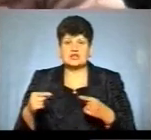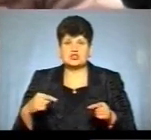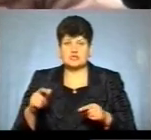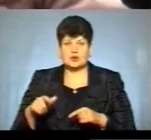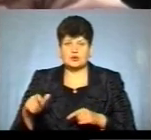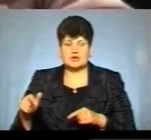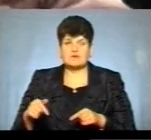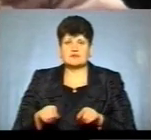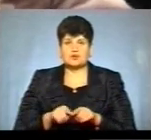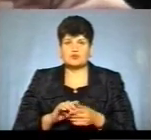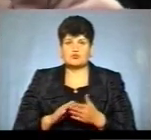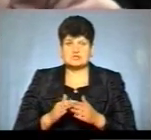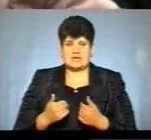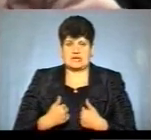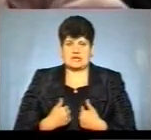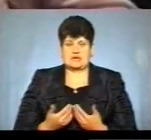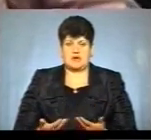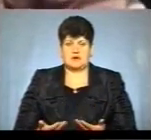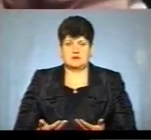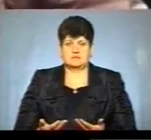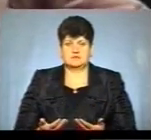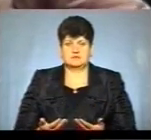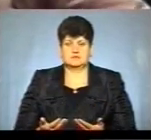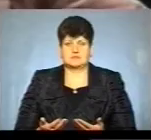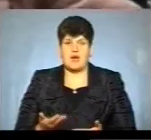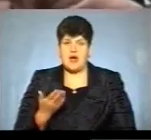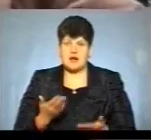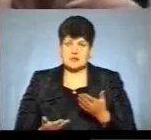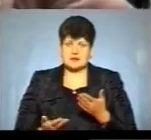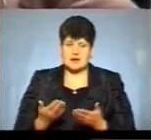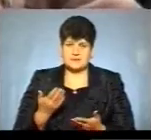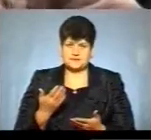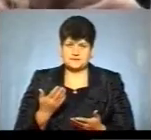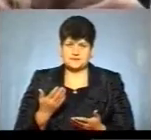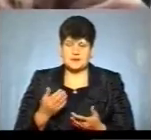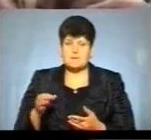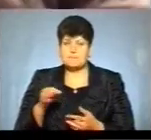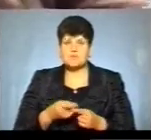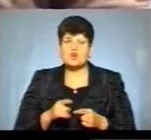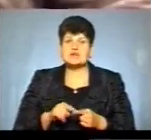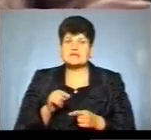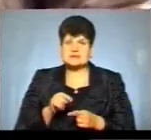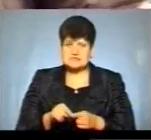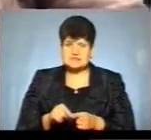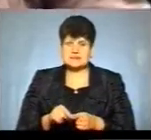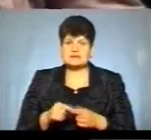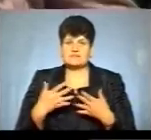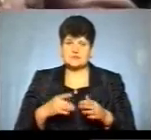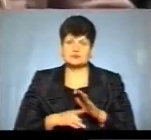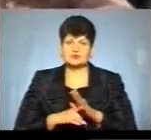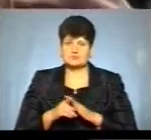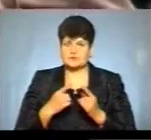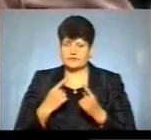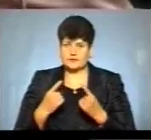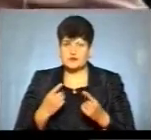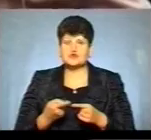в такому стані, як я. Але про це принаймні заговорили.